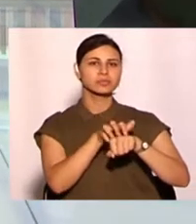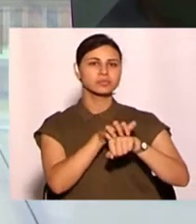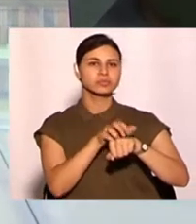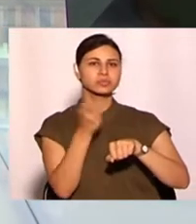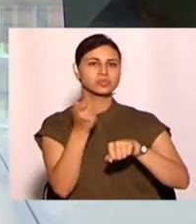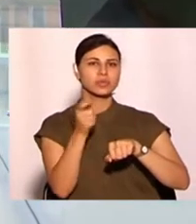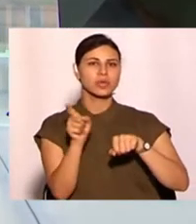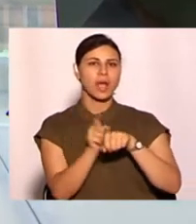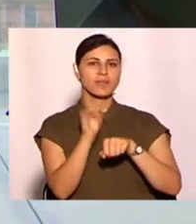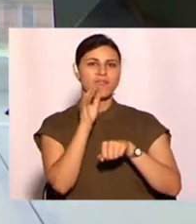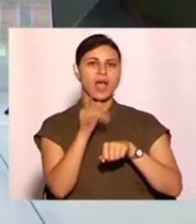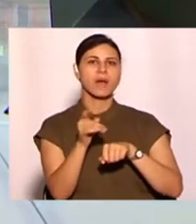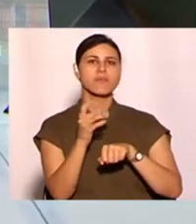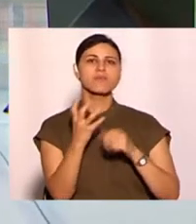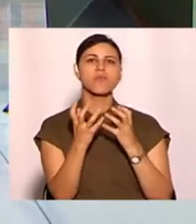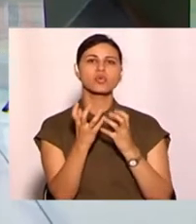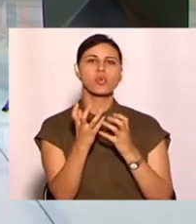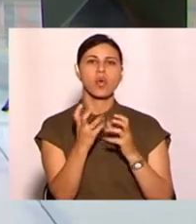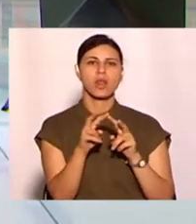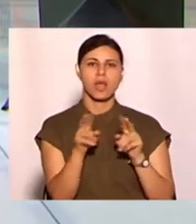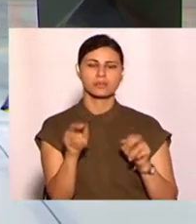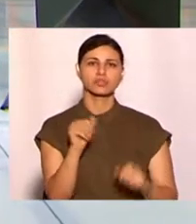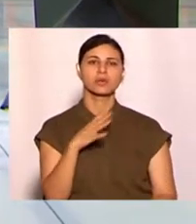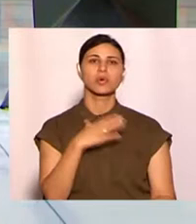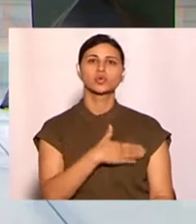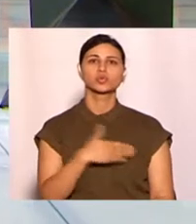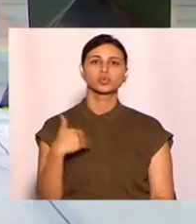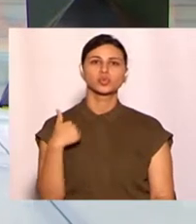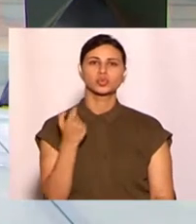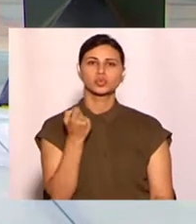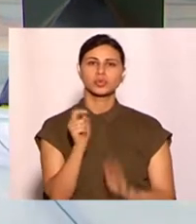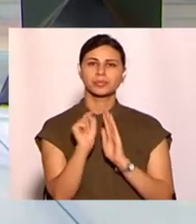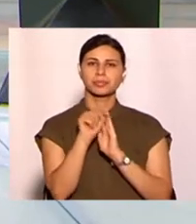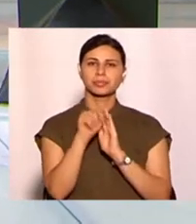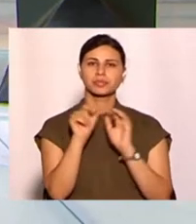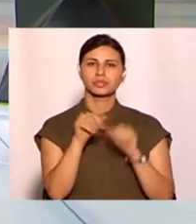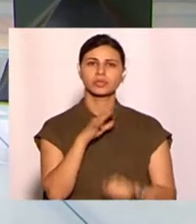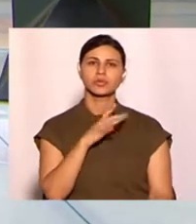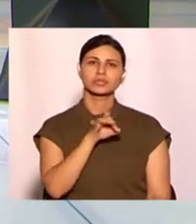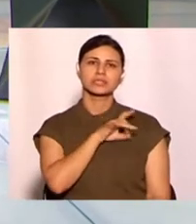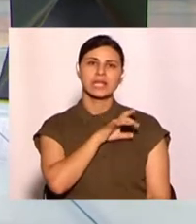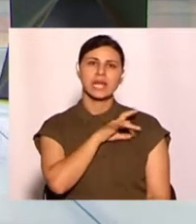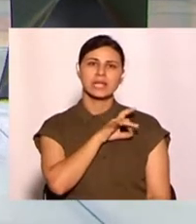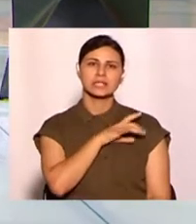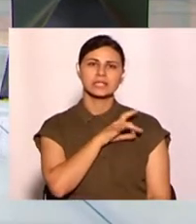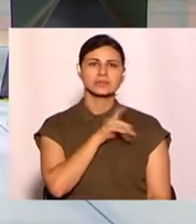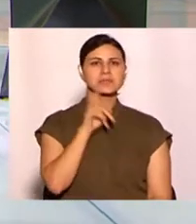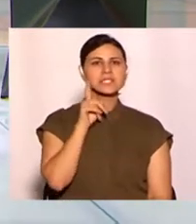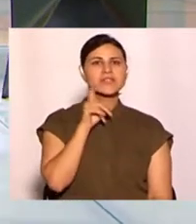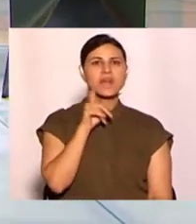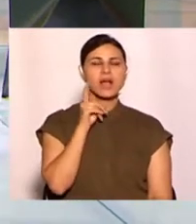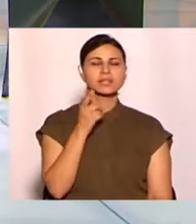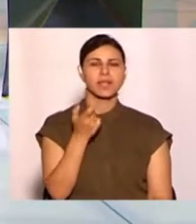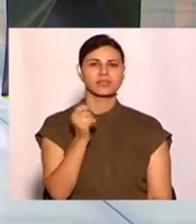კანი გაუხდათ. არის ძუძუს თავიდან გამონადენი. გამონადენი შეიძლება იყოს თეთრი, მოთეთრო, მწვანე, თუ